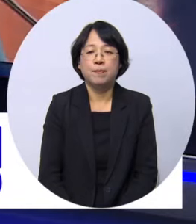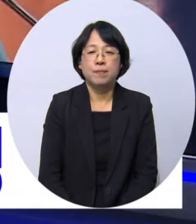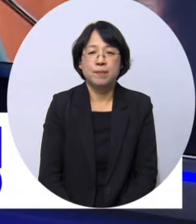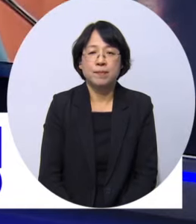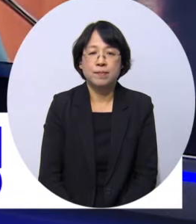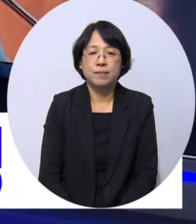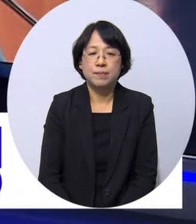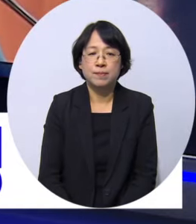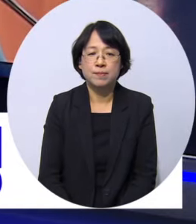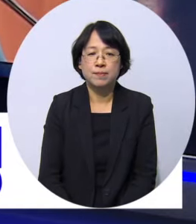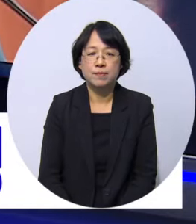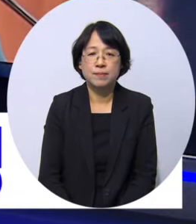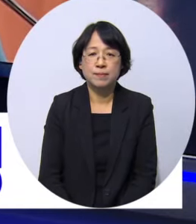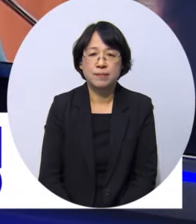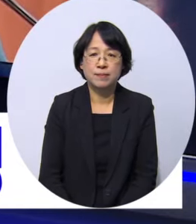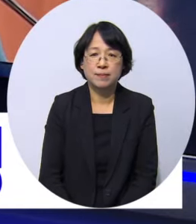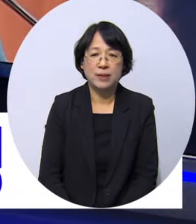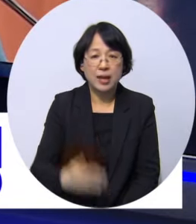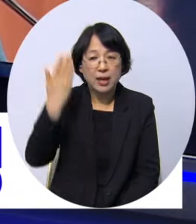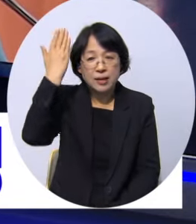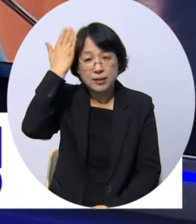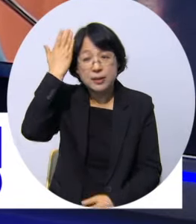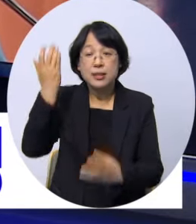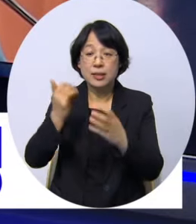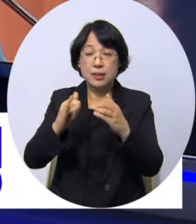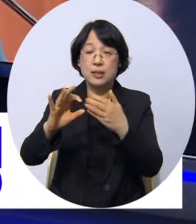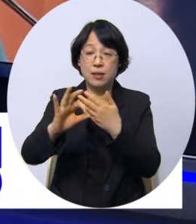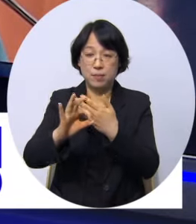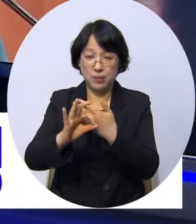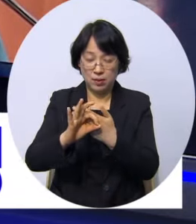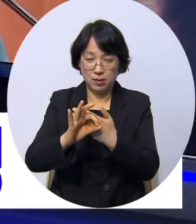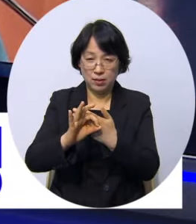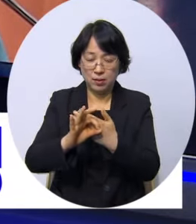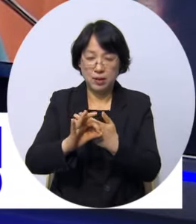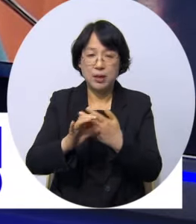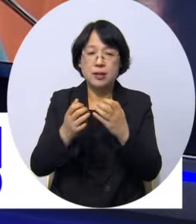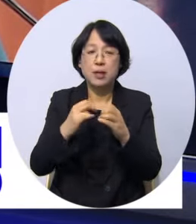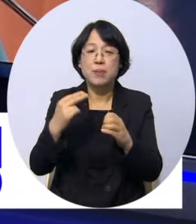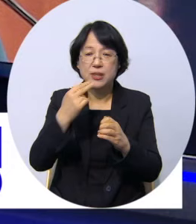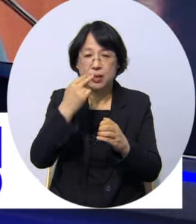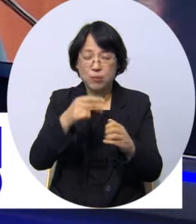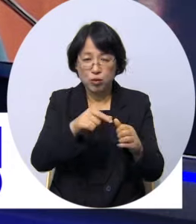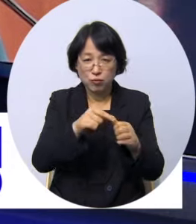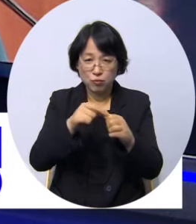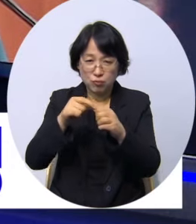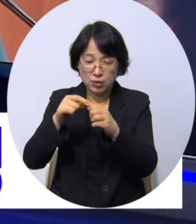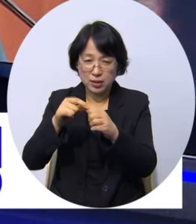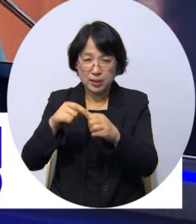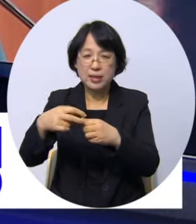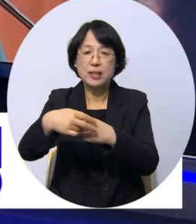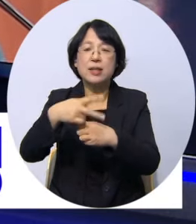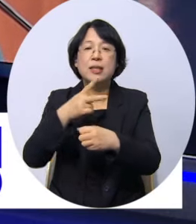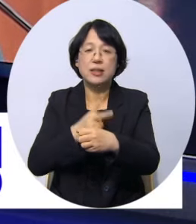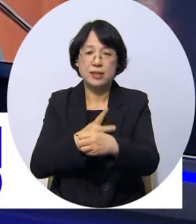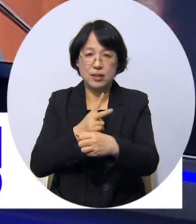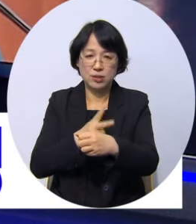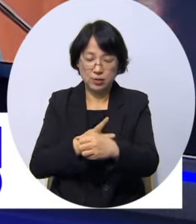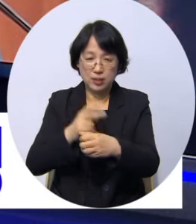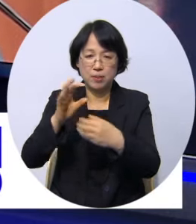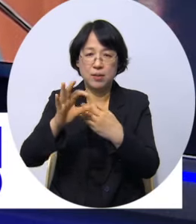밝혔습니다 지성인이라면 더구나 사람의 생명을 구하는 의료인이라면 해서는